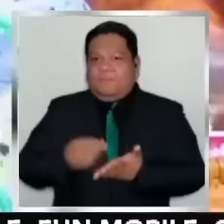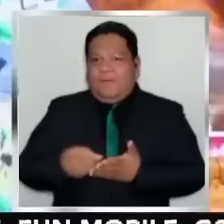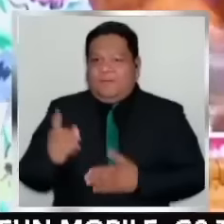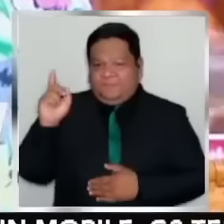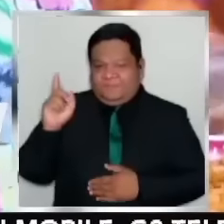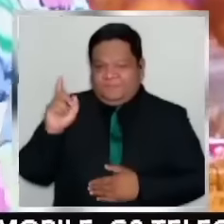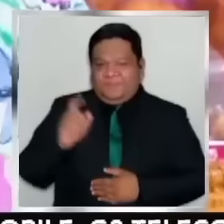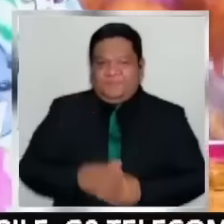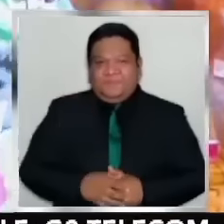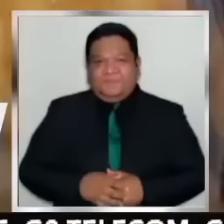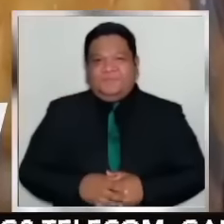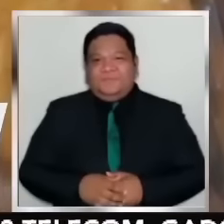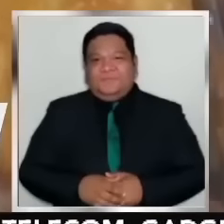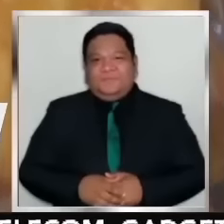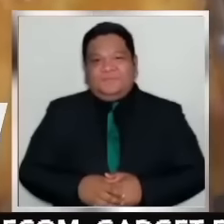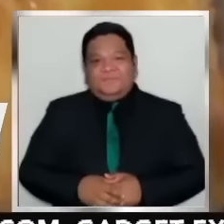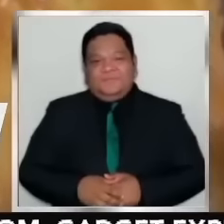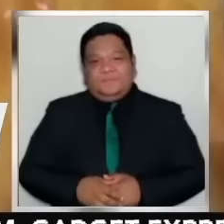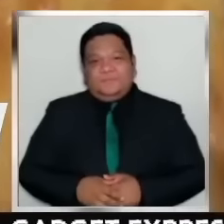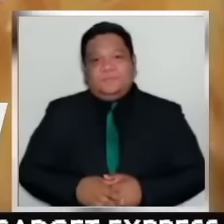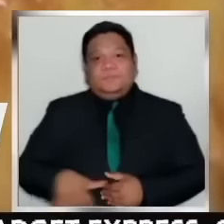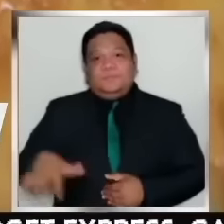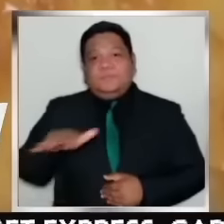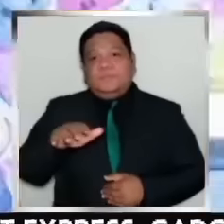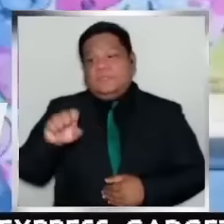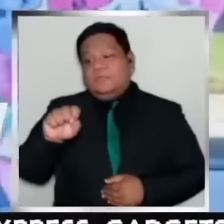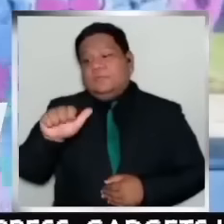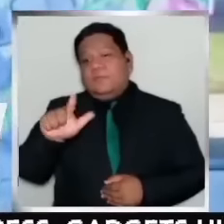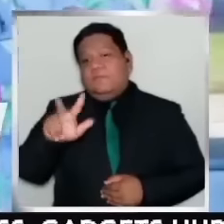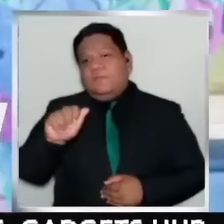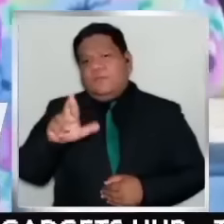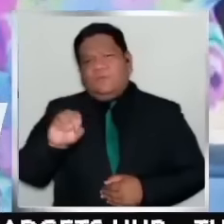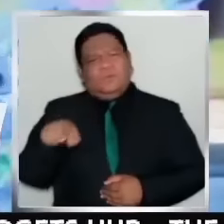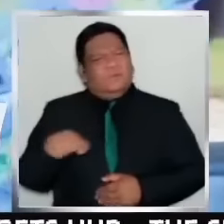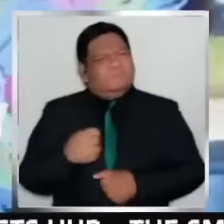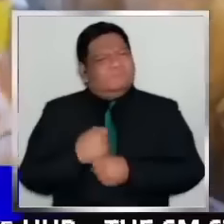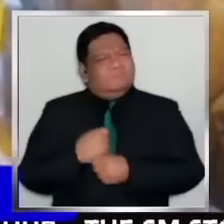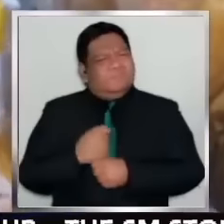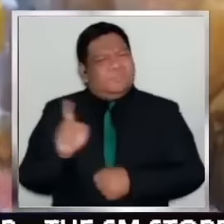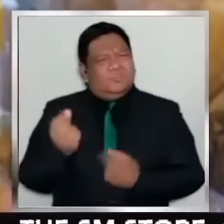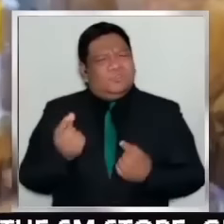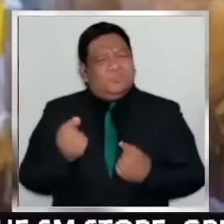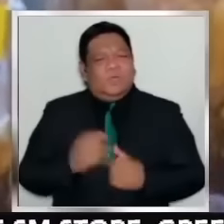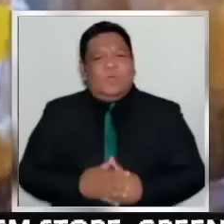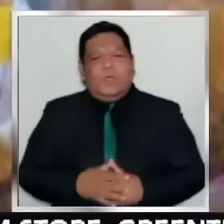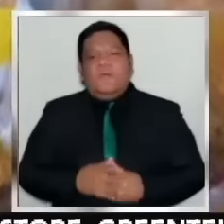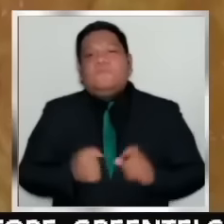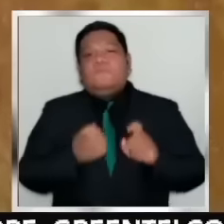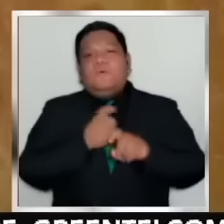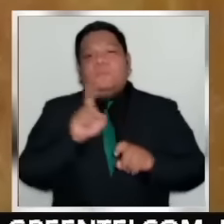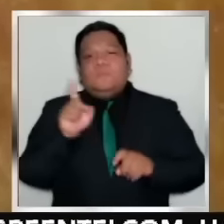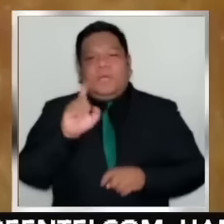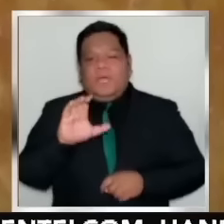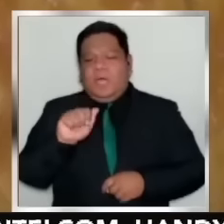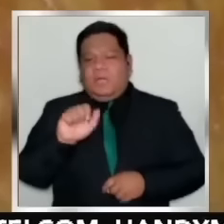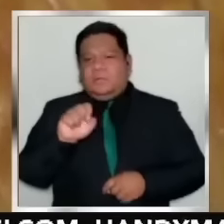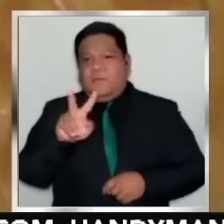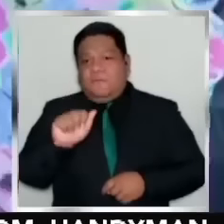Ito ang Salvaro. Saan po gawa itong Salvaro? Ay, gawa ito ng cassava. Special ang Salvaro namin kasi